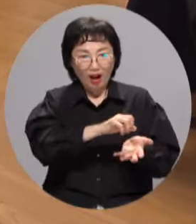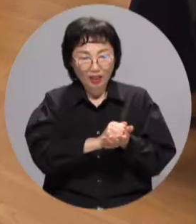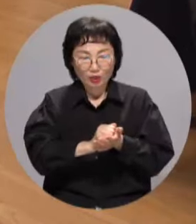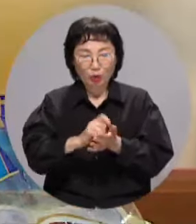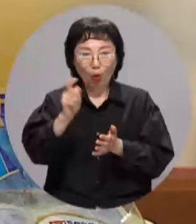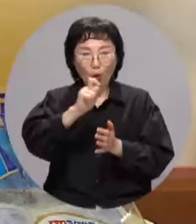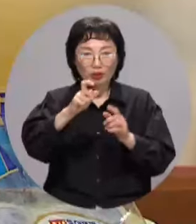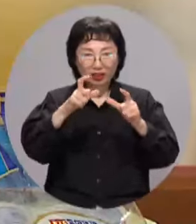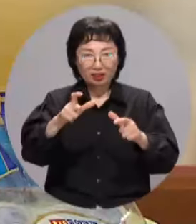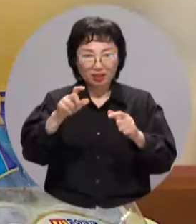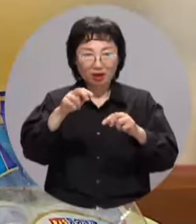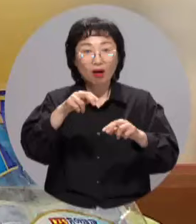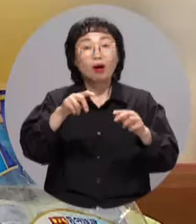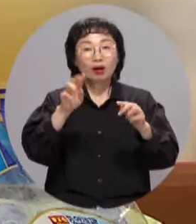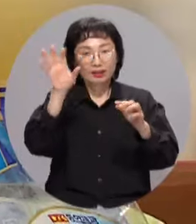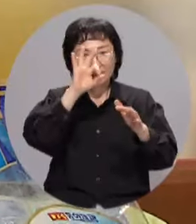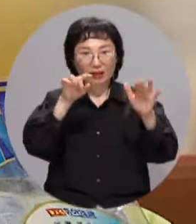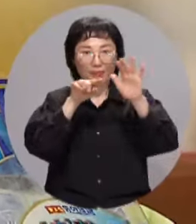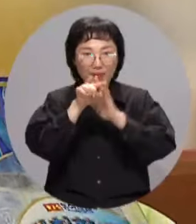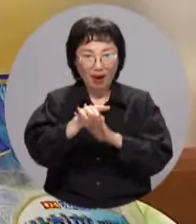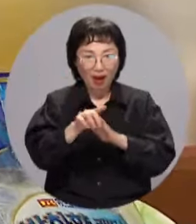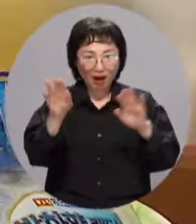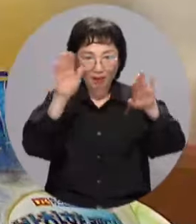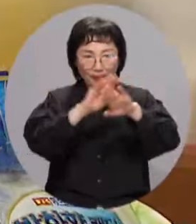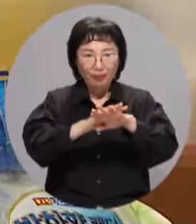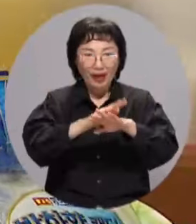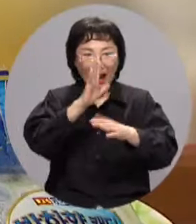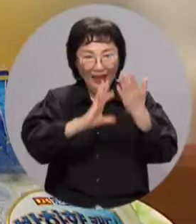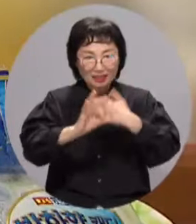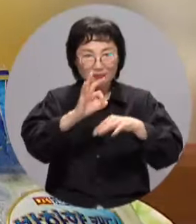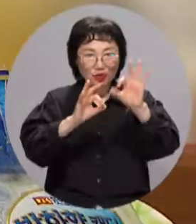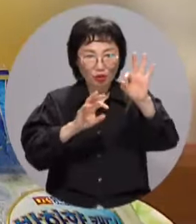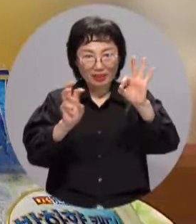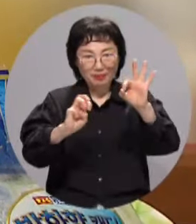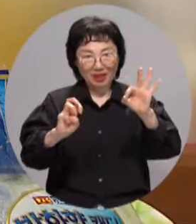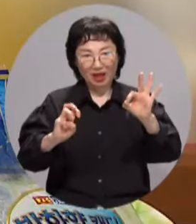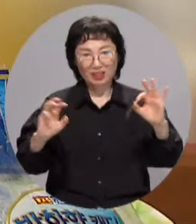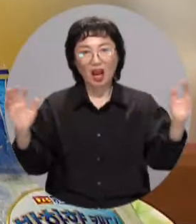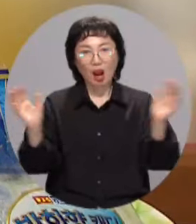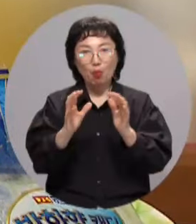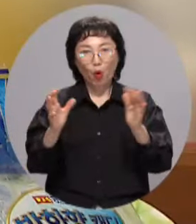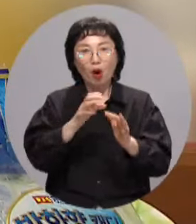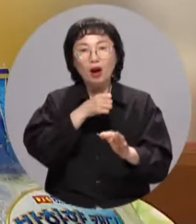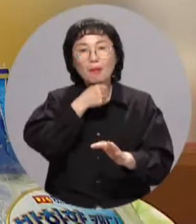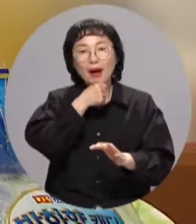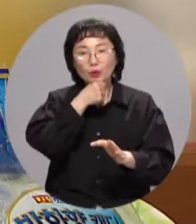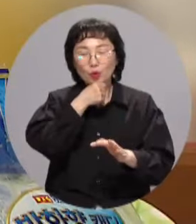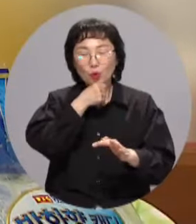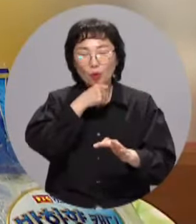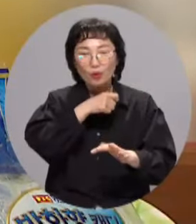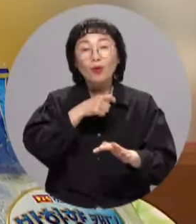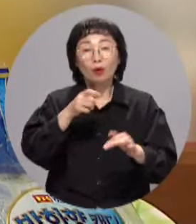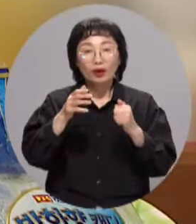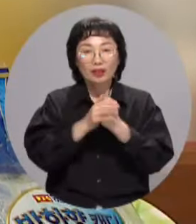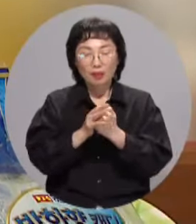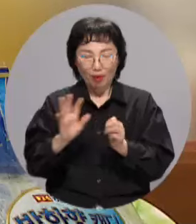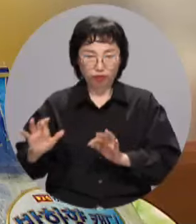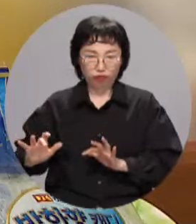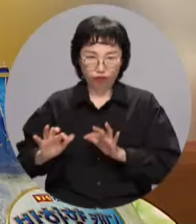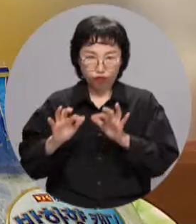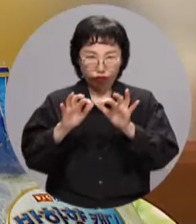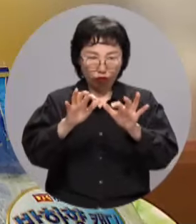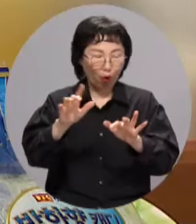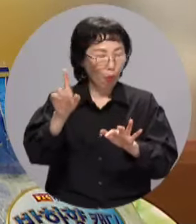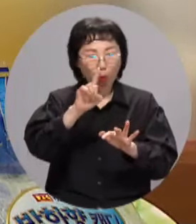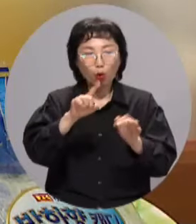찾았습니다. 10시 반까지 회관으로 몰아오. 방송 이장이 그렇게 해서 우리는